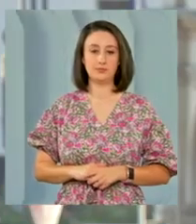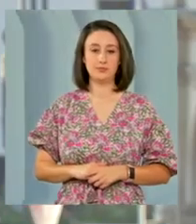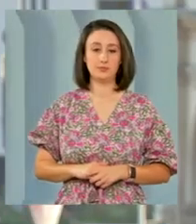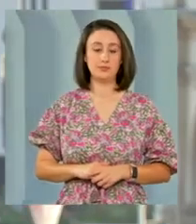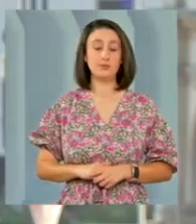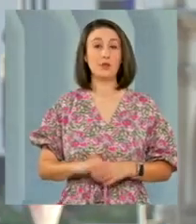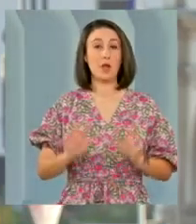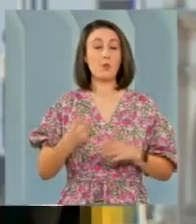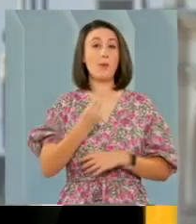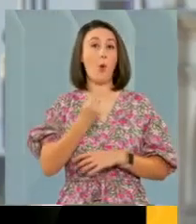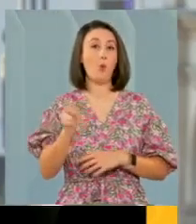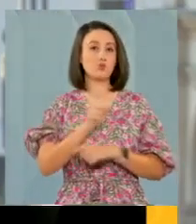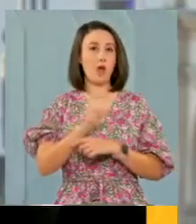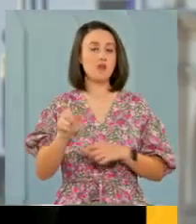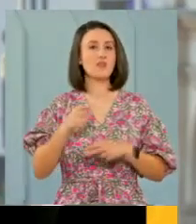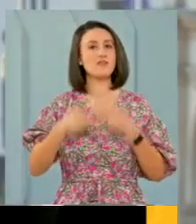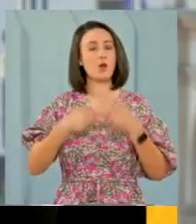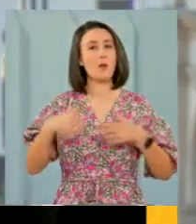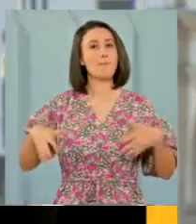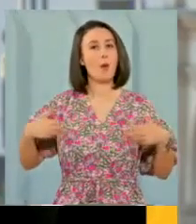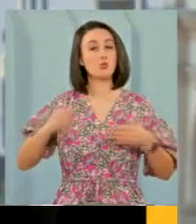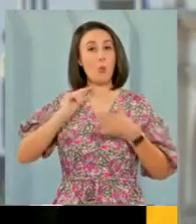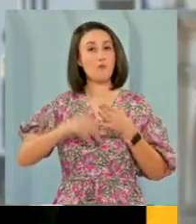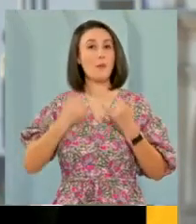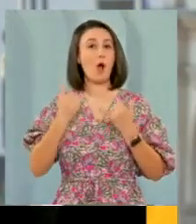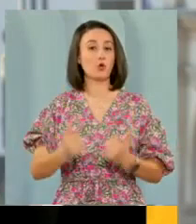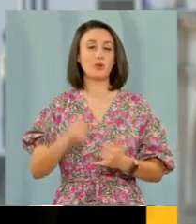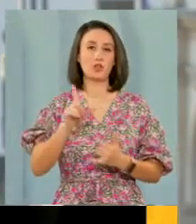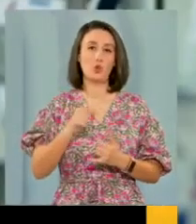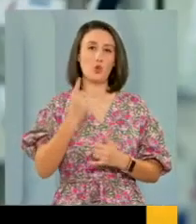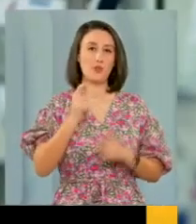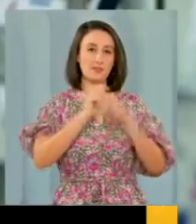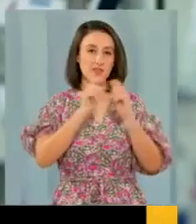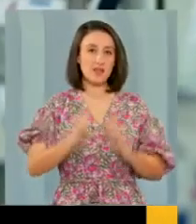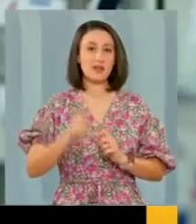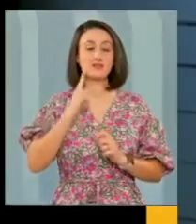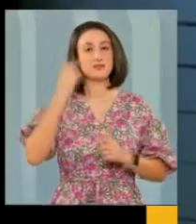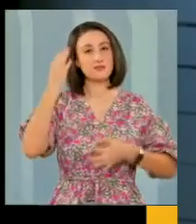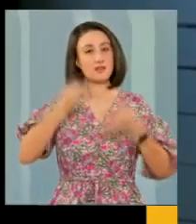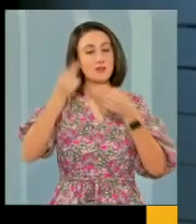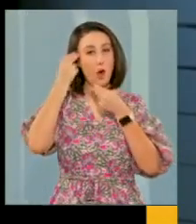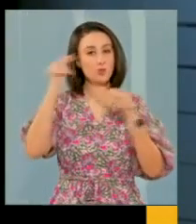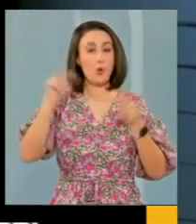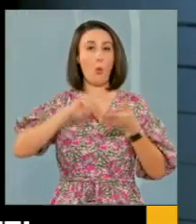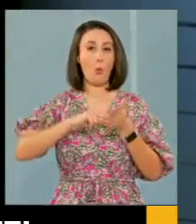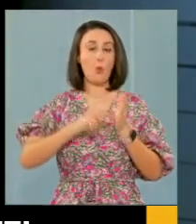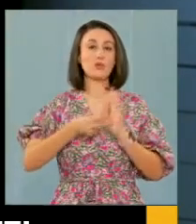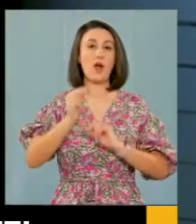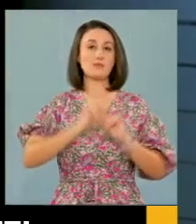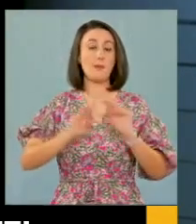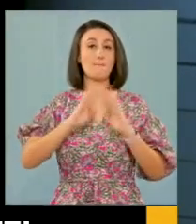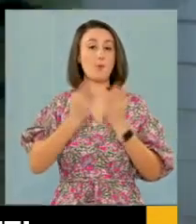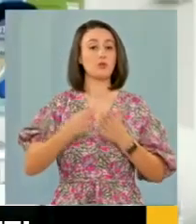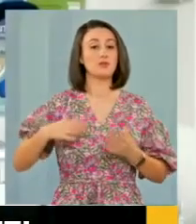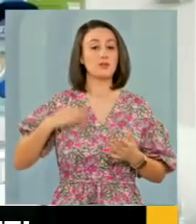Aproape 800 de cazuri de variola maimuței au fost confirmate până în prezent în 27 de țări. Este statistica anunțată de Organizația Mondială a Sănătății,